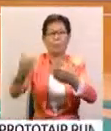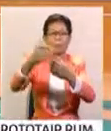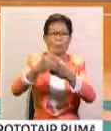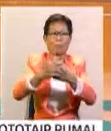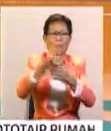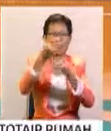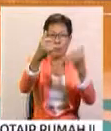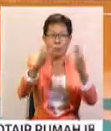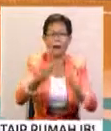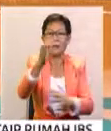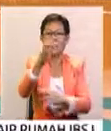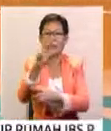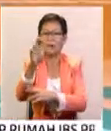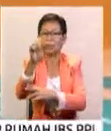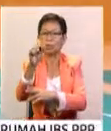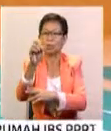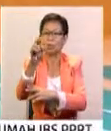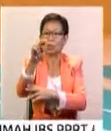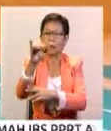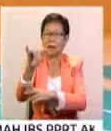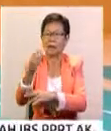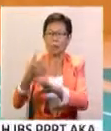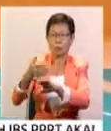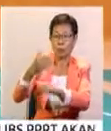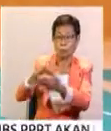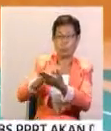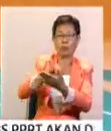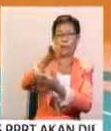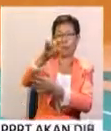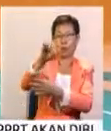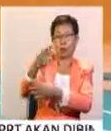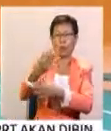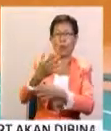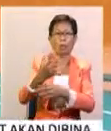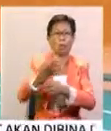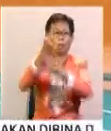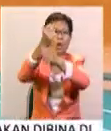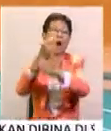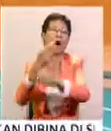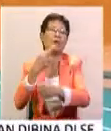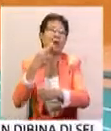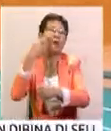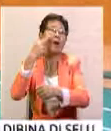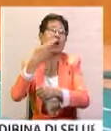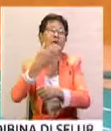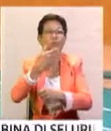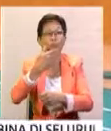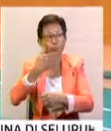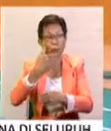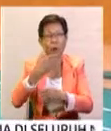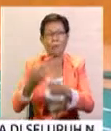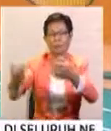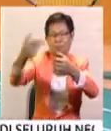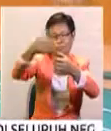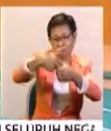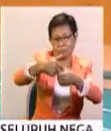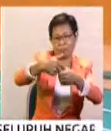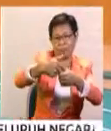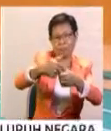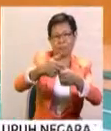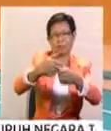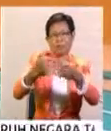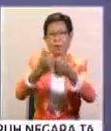seorang lagi pemain senior Sonia Chia. Sebelum itu, Jin Wei juara remaja dunia 2015 dan 2018 akan turut menyertai kejohanan